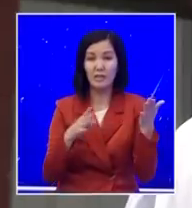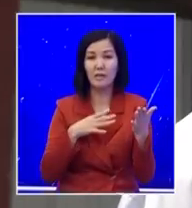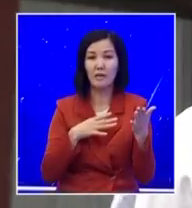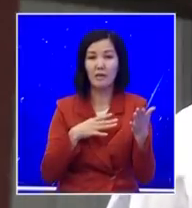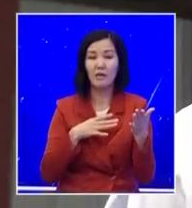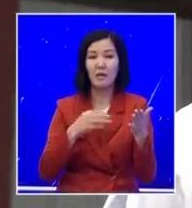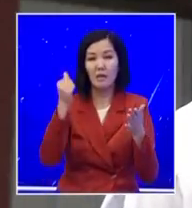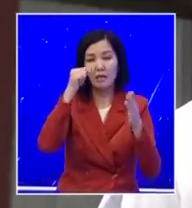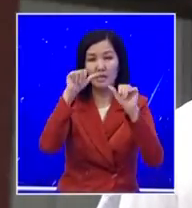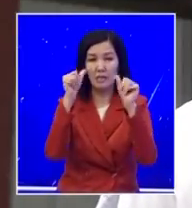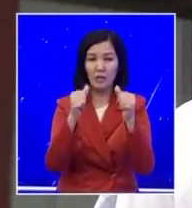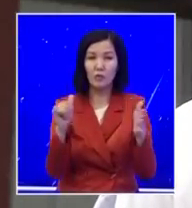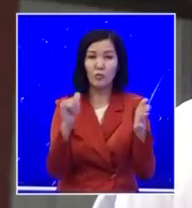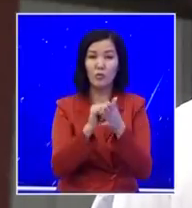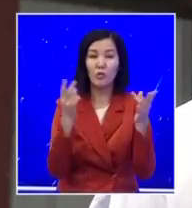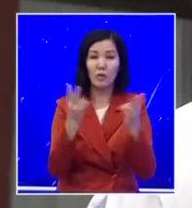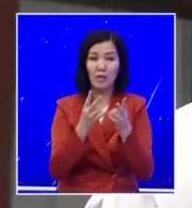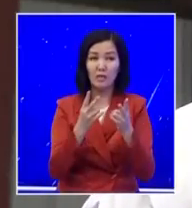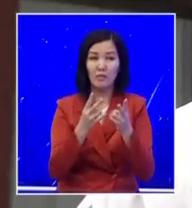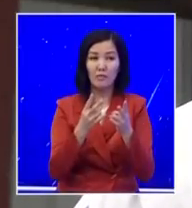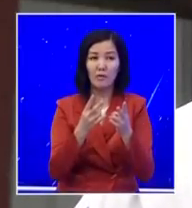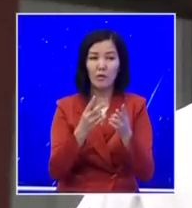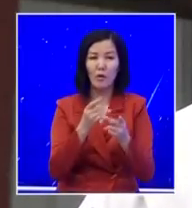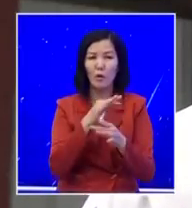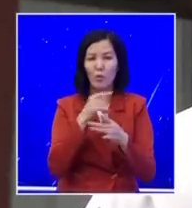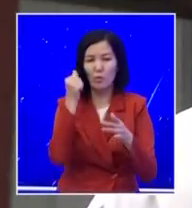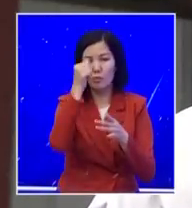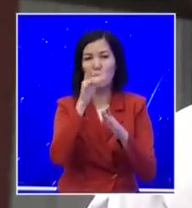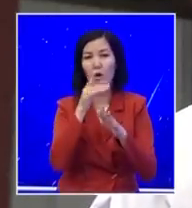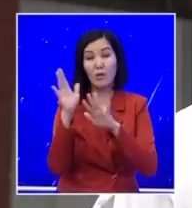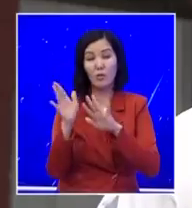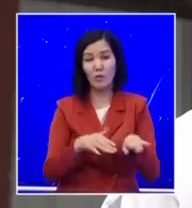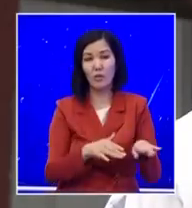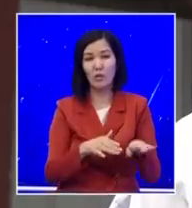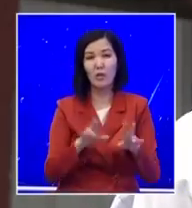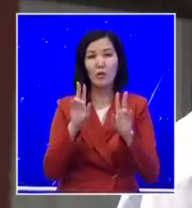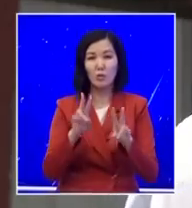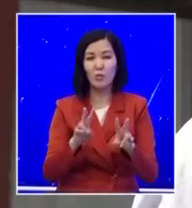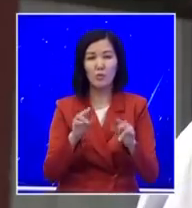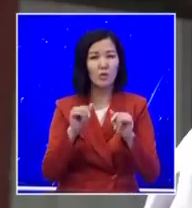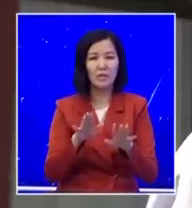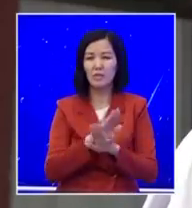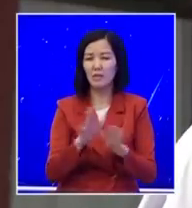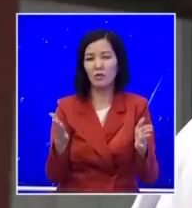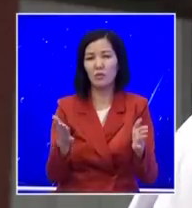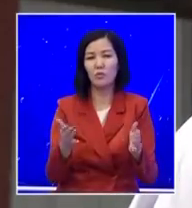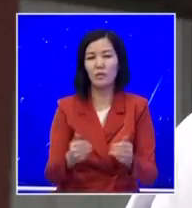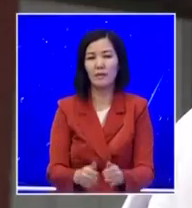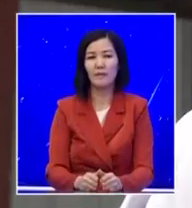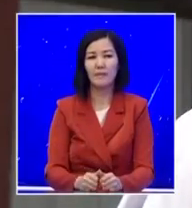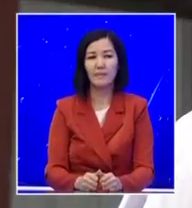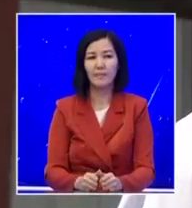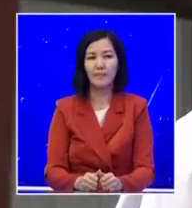ескерткіш орнатылды, бірақ деген мақала. Енді одан бері де біраз жылдар өтіп кетті, бірақ әлі білмеймін неге қозғалып жатқандар.